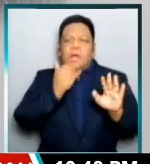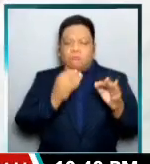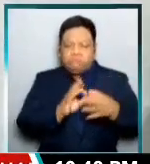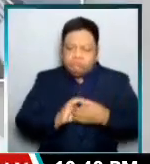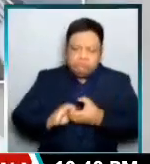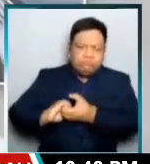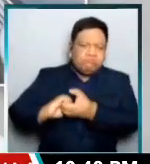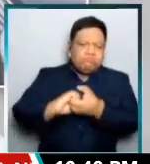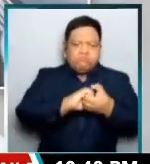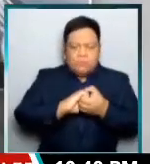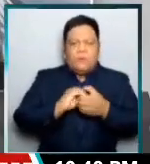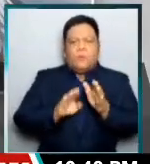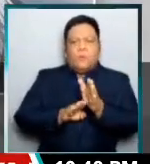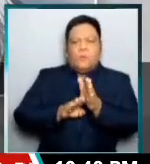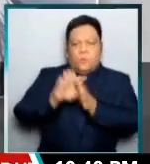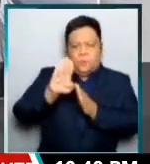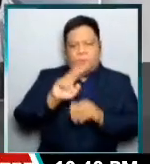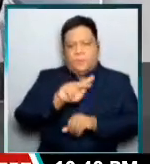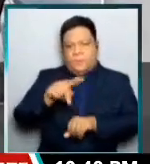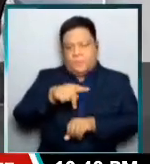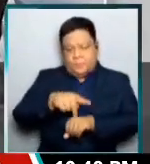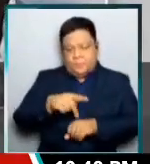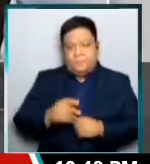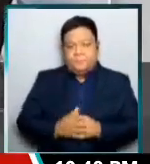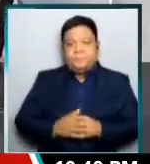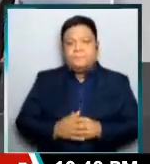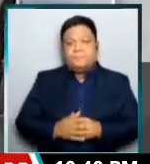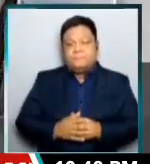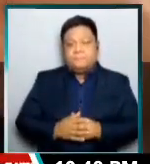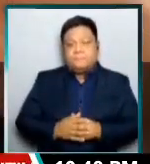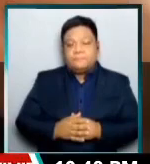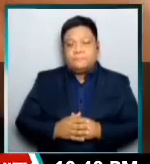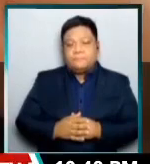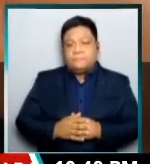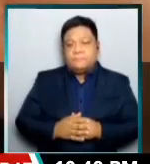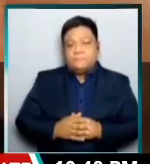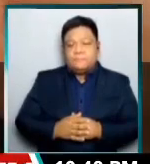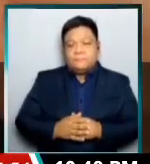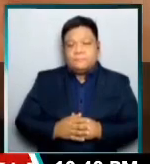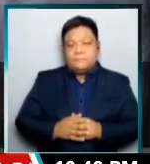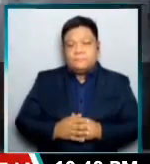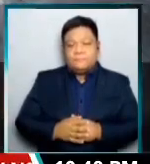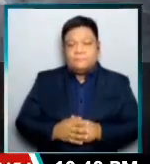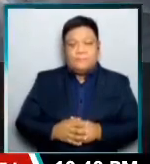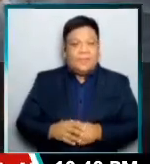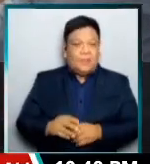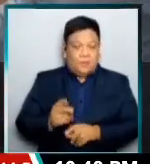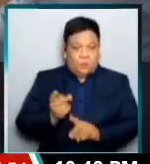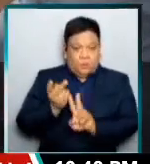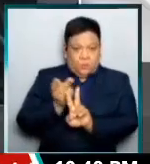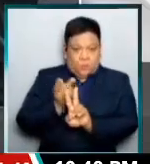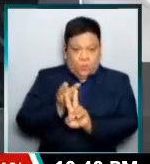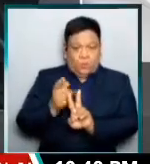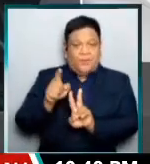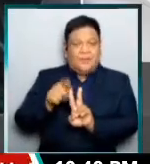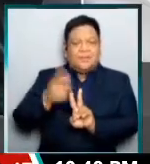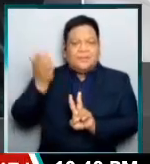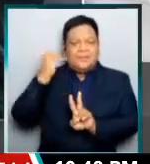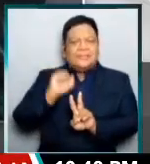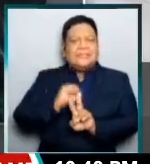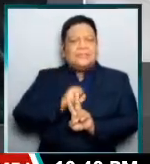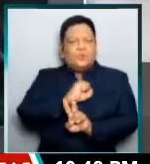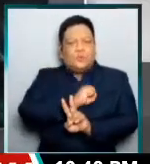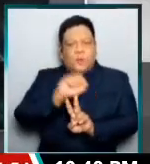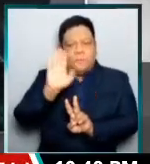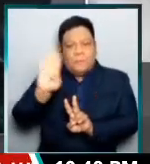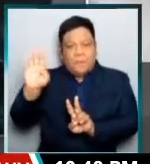bansa. Nagpunta sa Dinagat Island si dating Senador Bongbong Marcos at Mayor Sara Duterte. Ayon sa Lakas